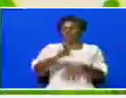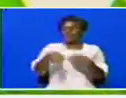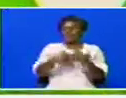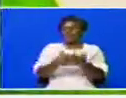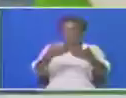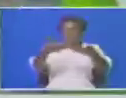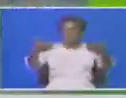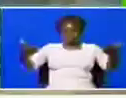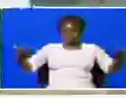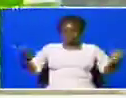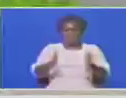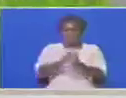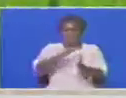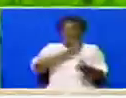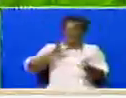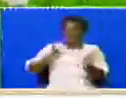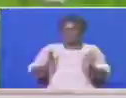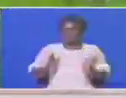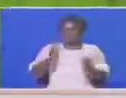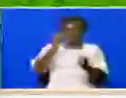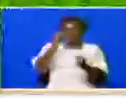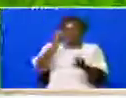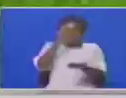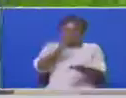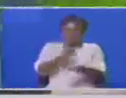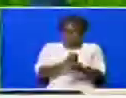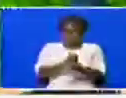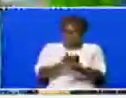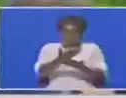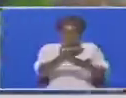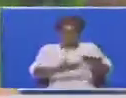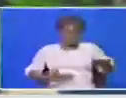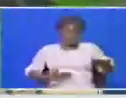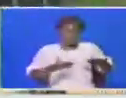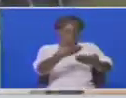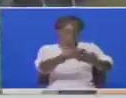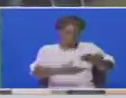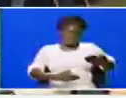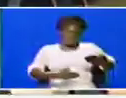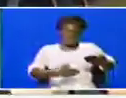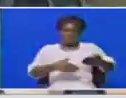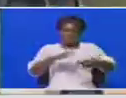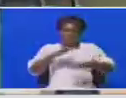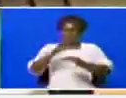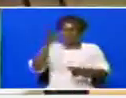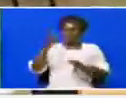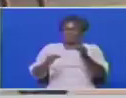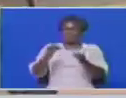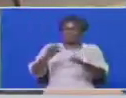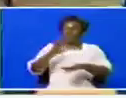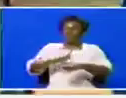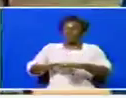mviringo pamoja na makamishna ambao watakuwa wanathibitisha na kuangalia fomu baada ya fomu kulingana na yale matokeo ambayo tayari yako